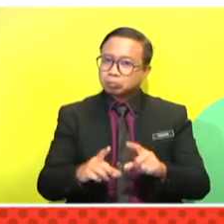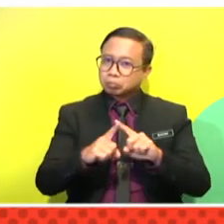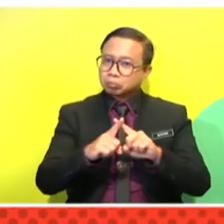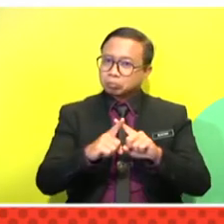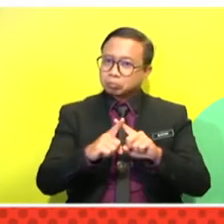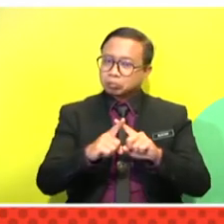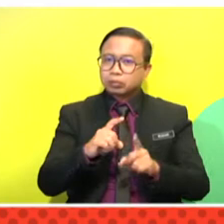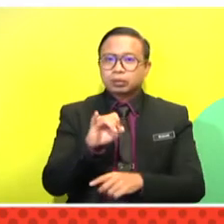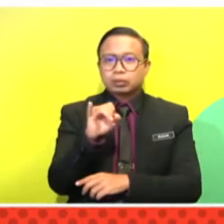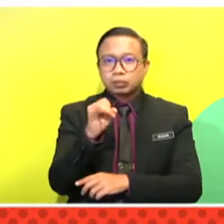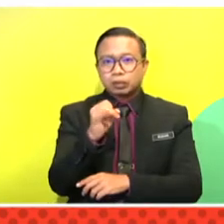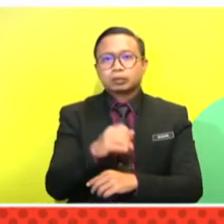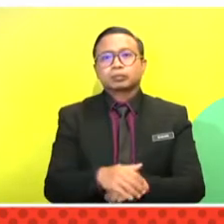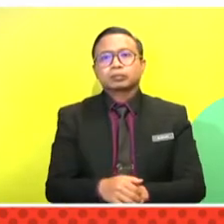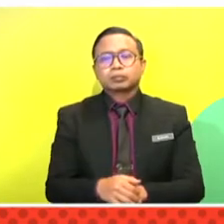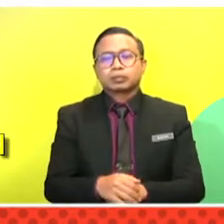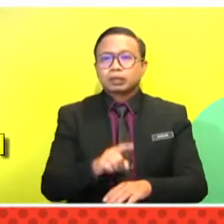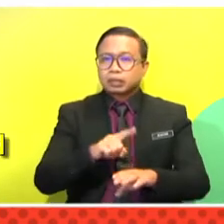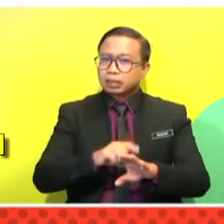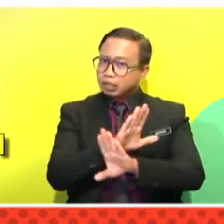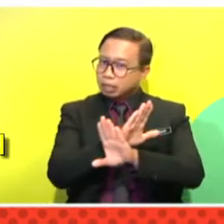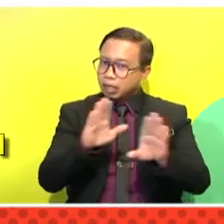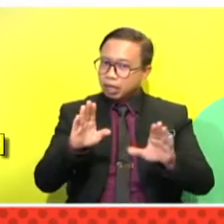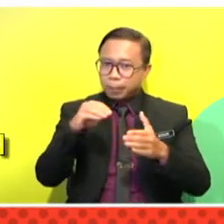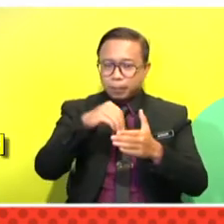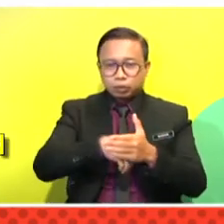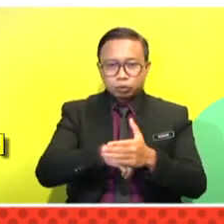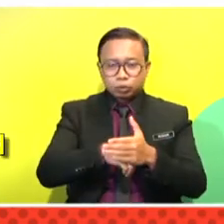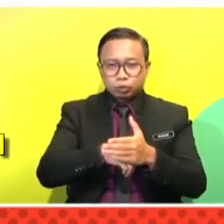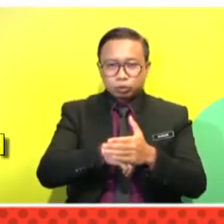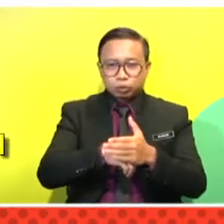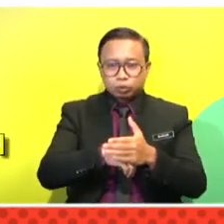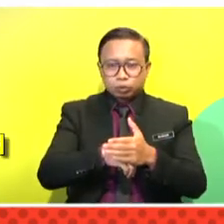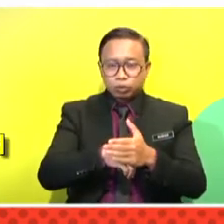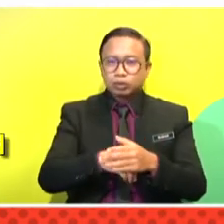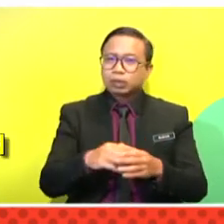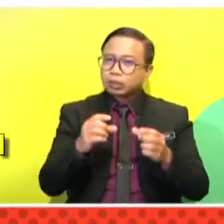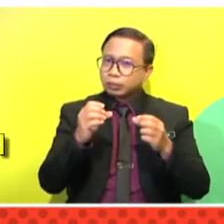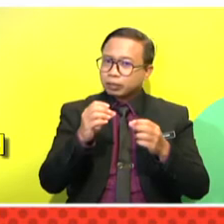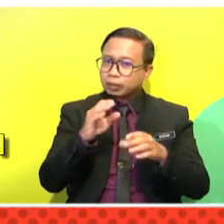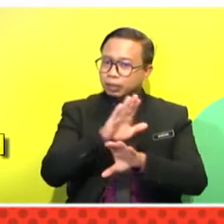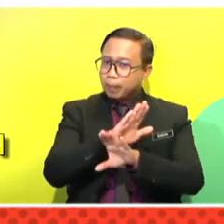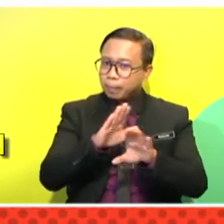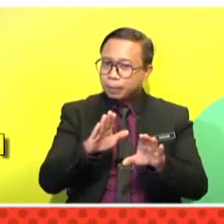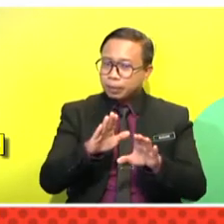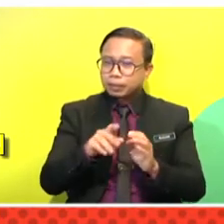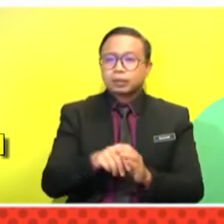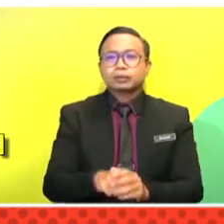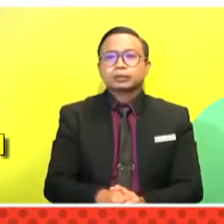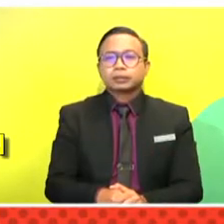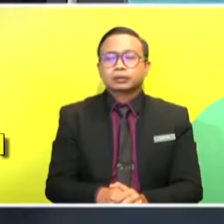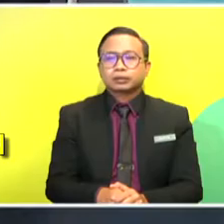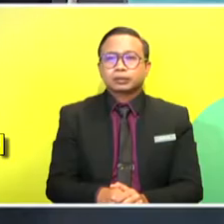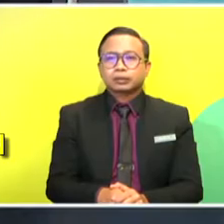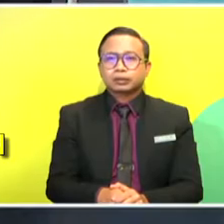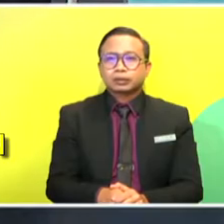dan ayat yang berbunyi dilarang masuk tanpa kebenaran. Oh, ini papan tanda ya, cikgu? Ya,